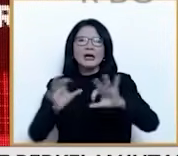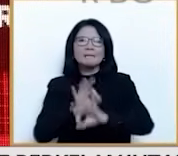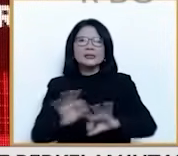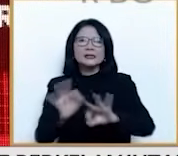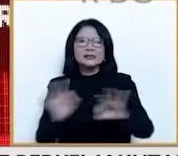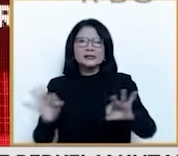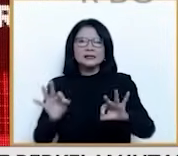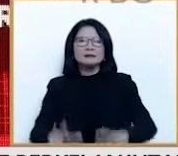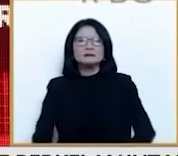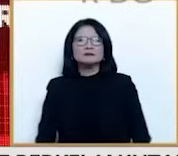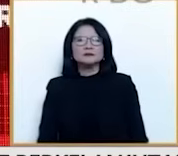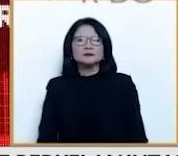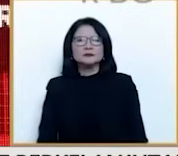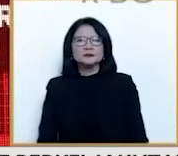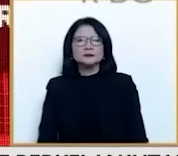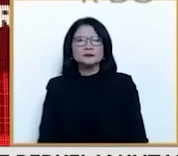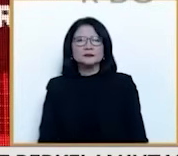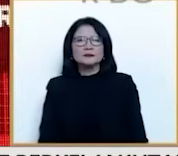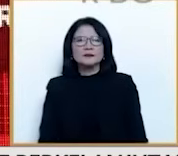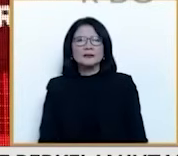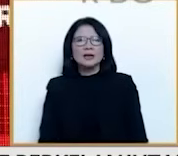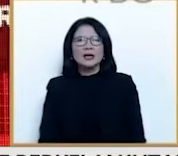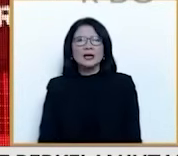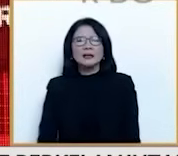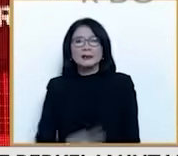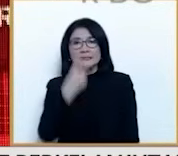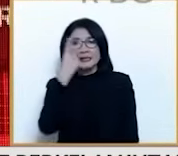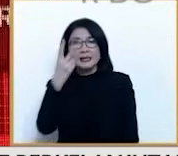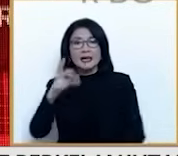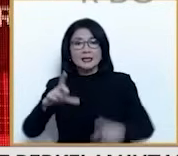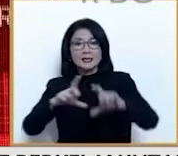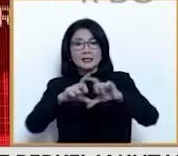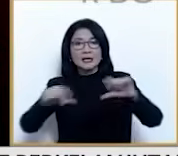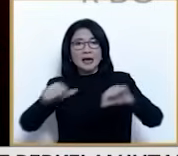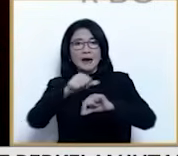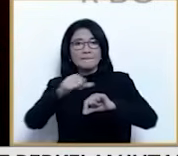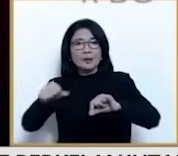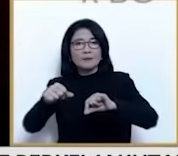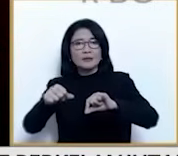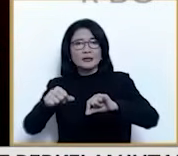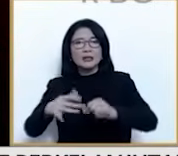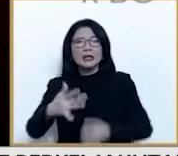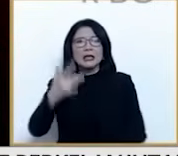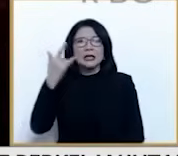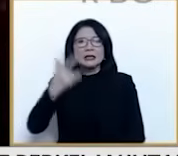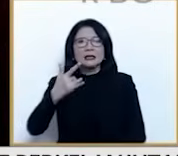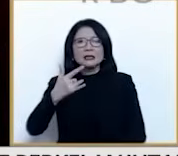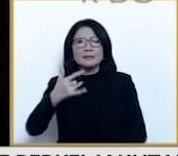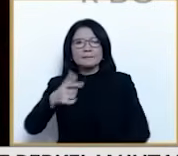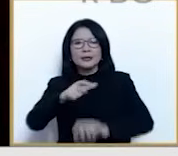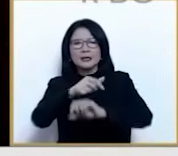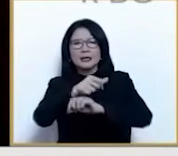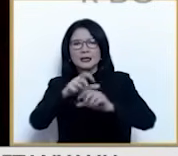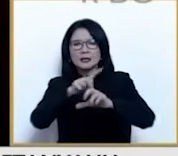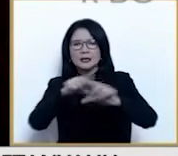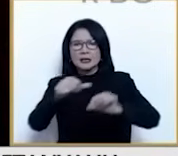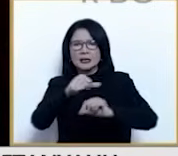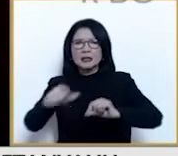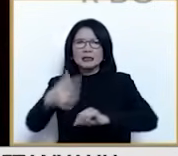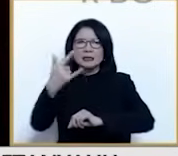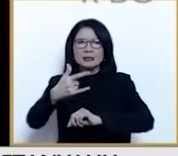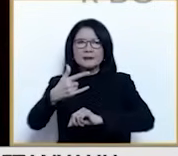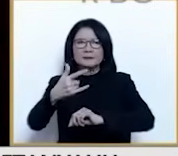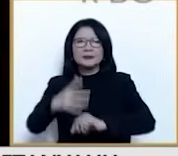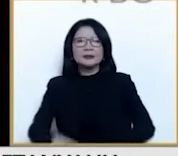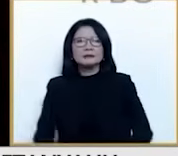akan ambil amplopnya, kita bisa lihat bersama. Kembali masih disegel rapi untuk